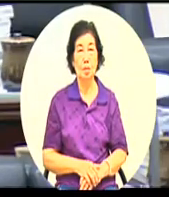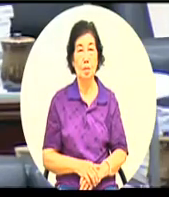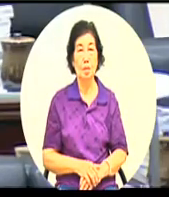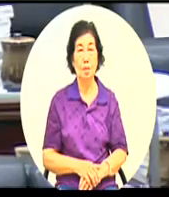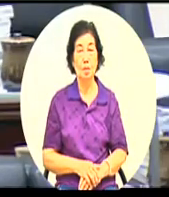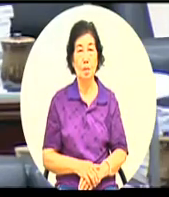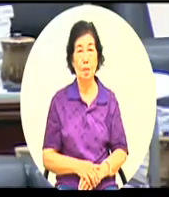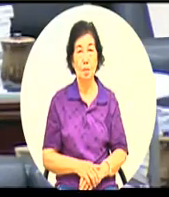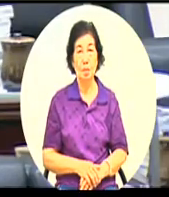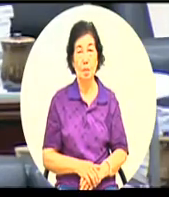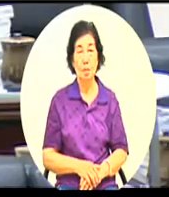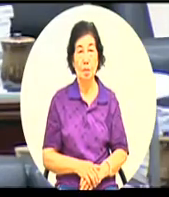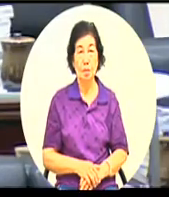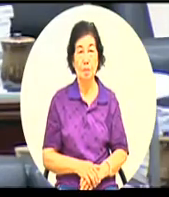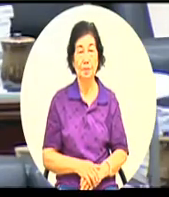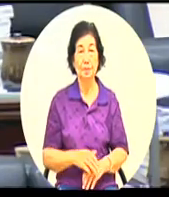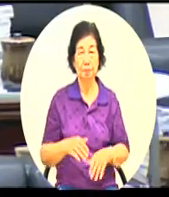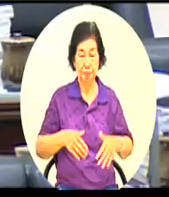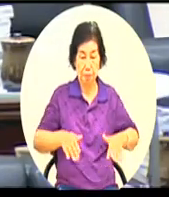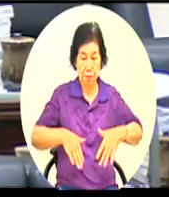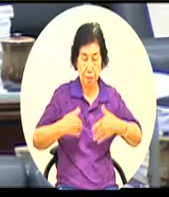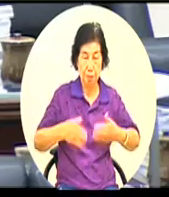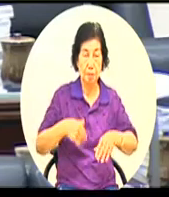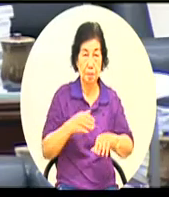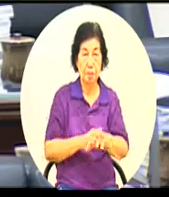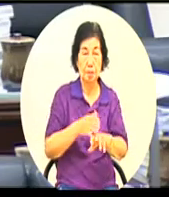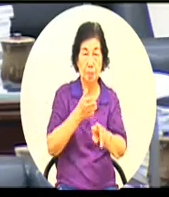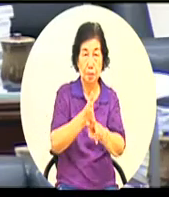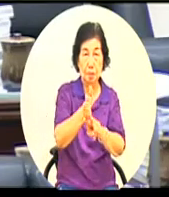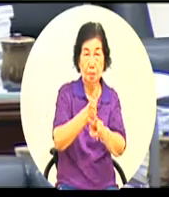你来看嘛，轻轨了，